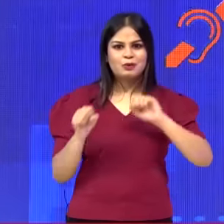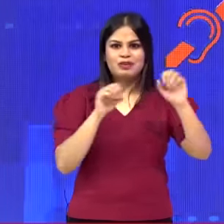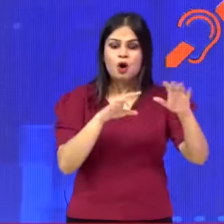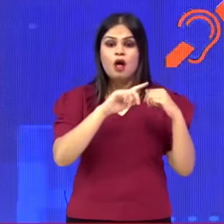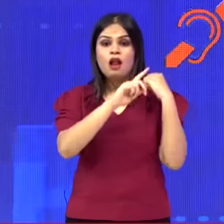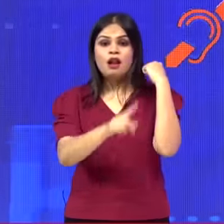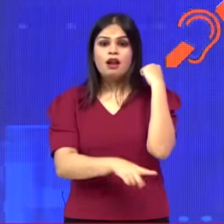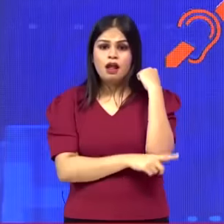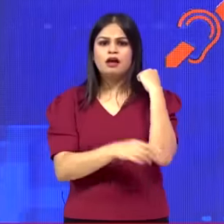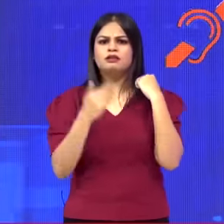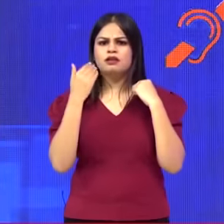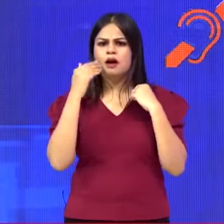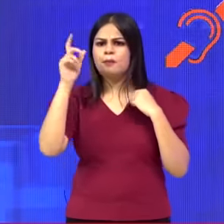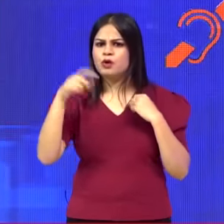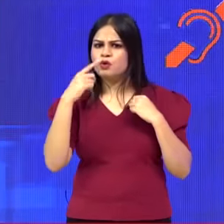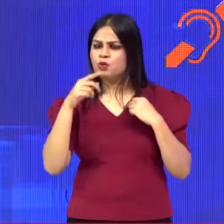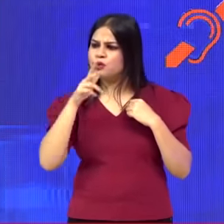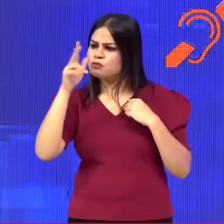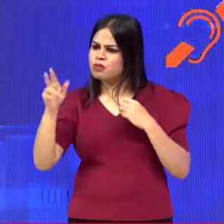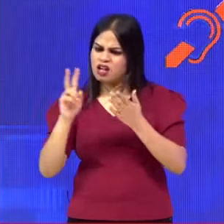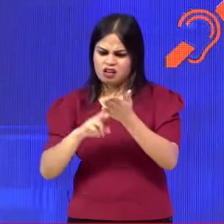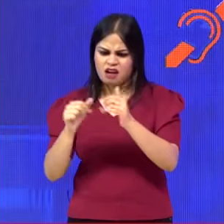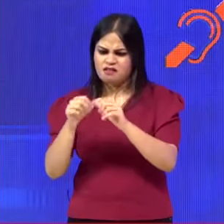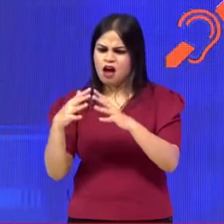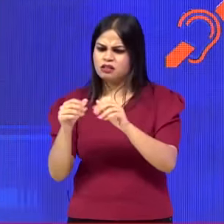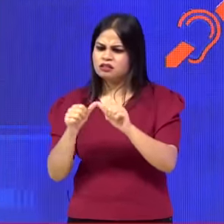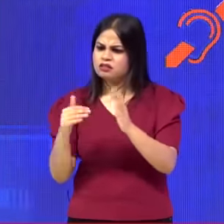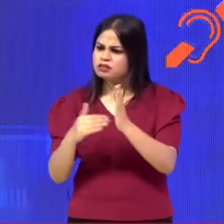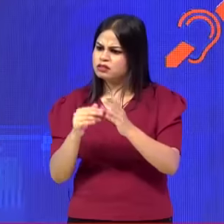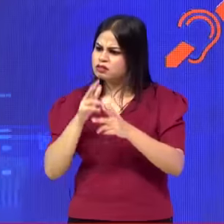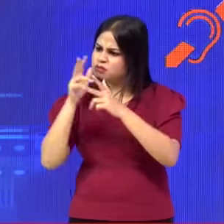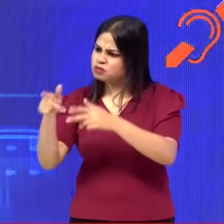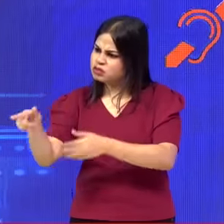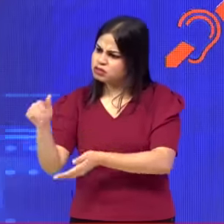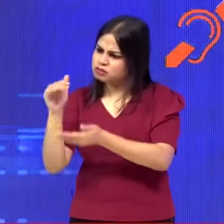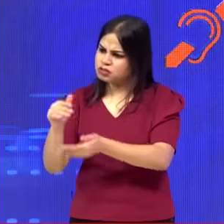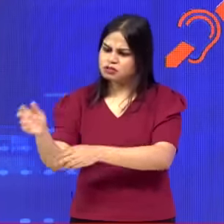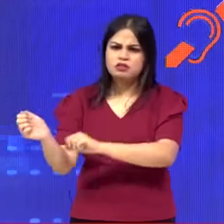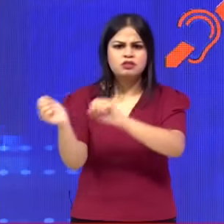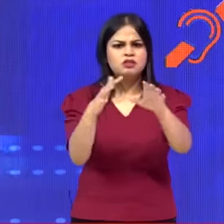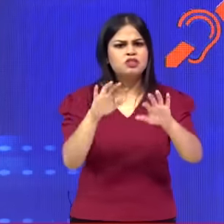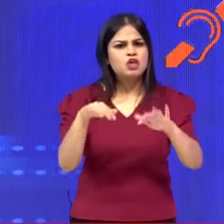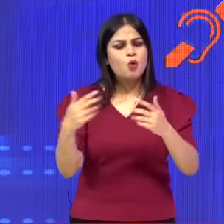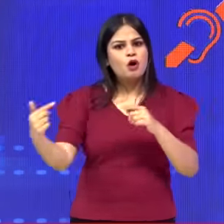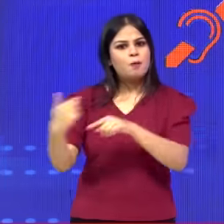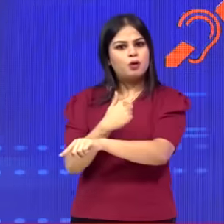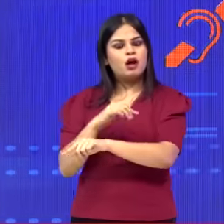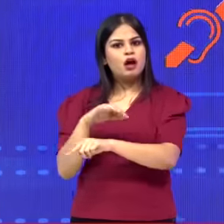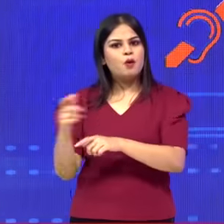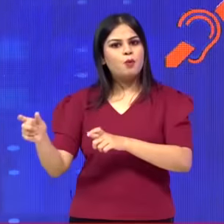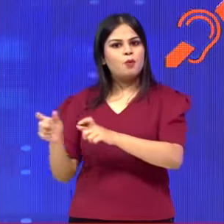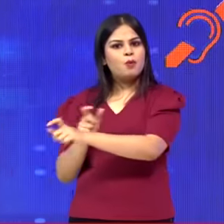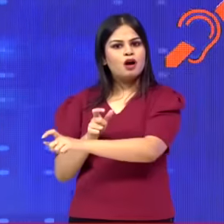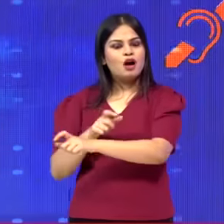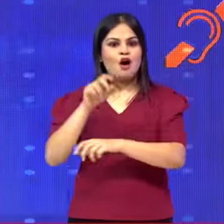में नवाजुद्दीन को देते हैं कि जा तू छोड़ के आ. अब वो ऐसा होना चाहिए था उस फिल्म के अंदर. पिक्चर तो बहुत बड़ी हिट